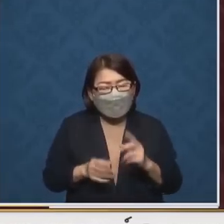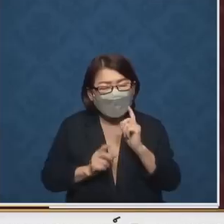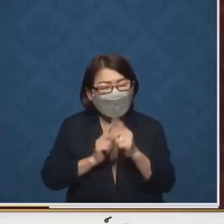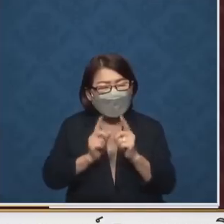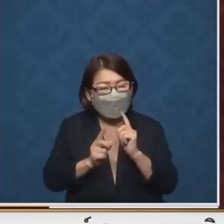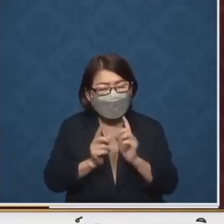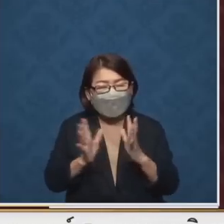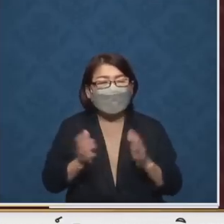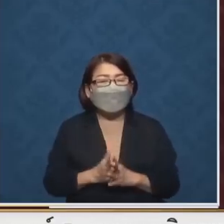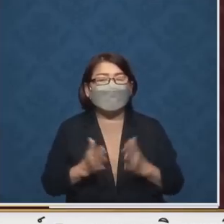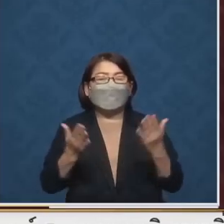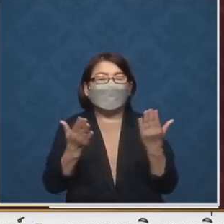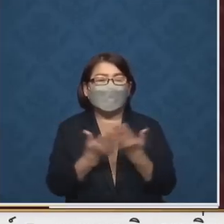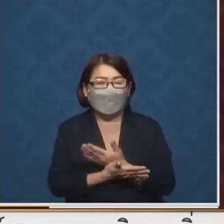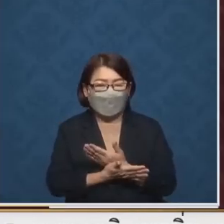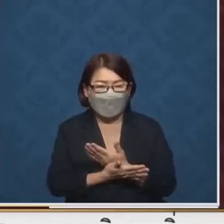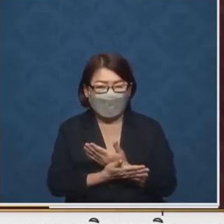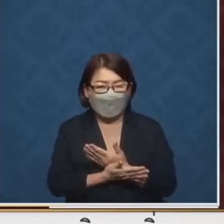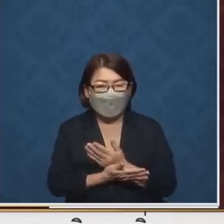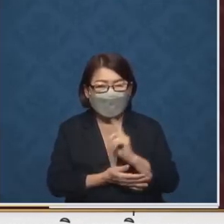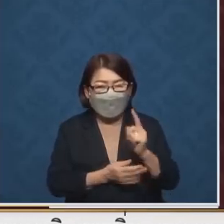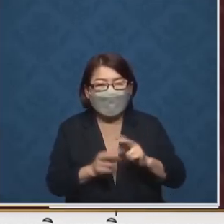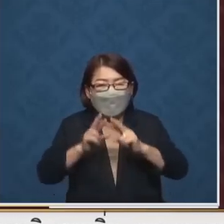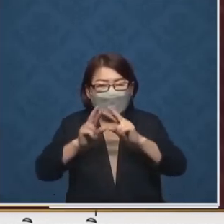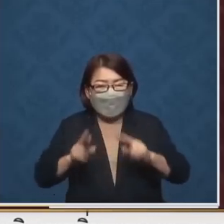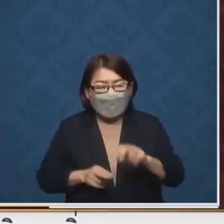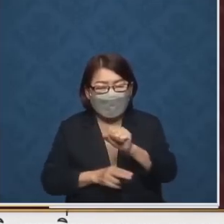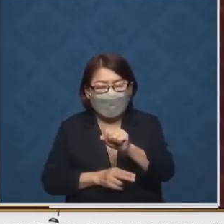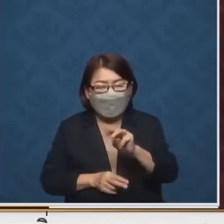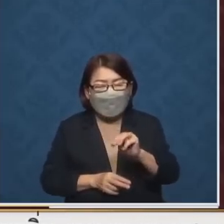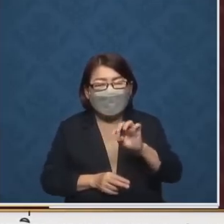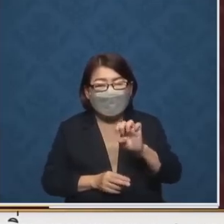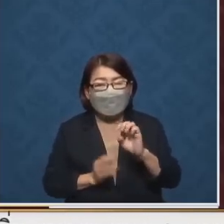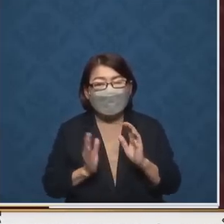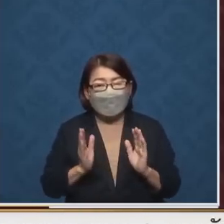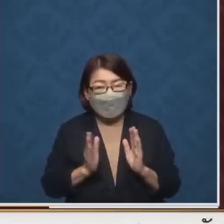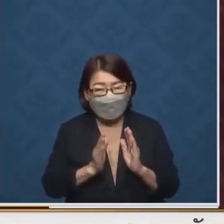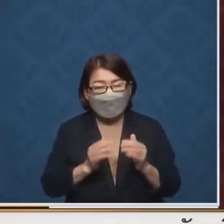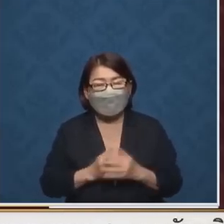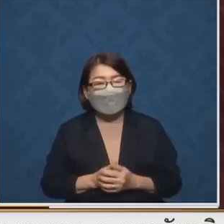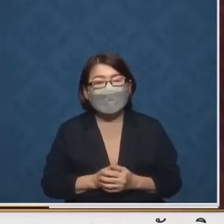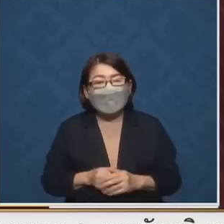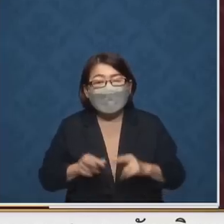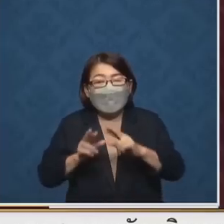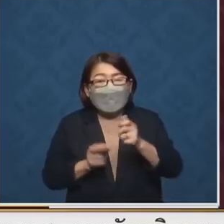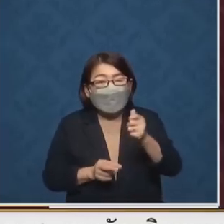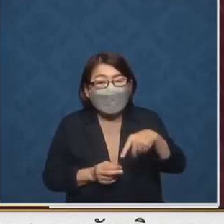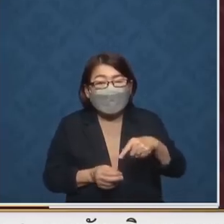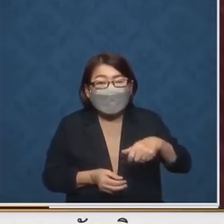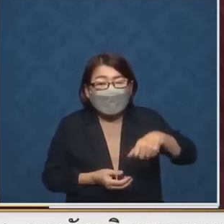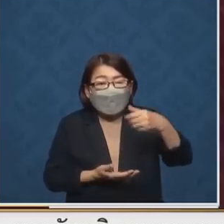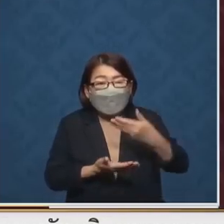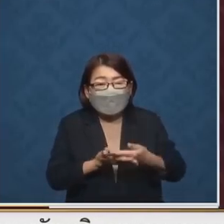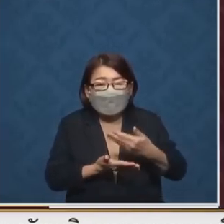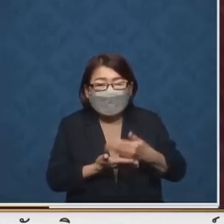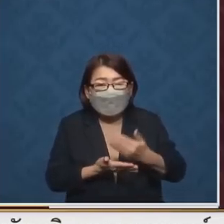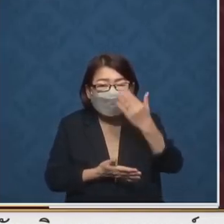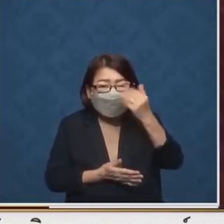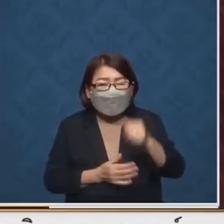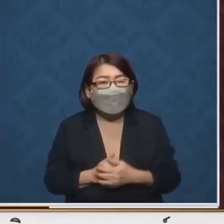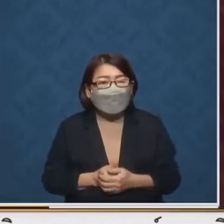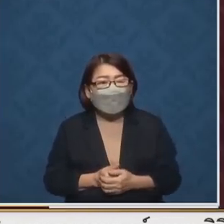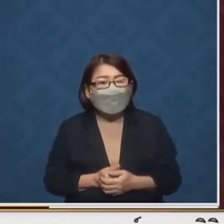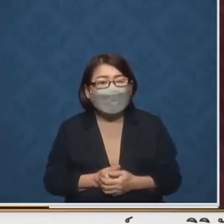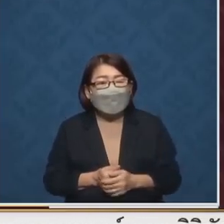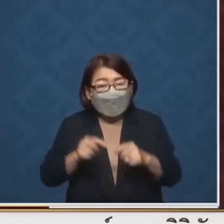จึงกระจายออกไปสู่ร้าน SME หอร้เล็กๆครับแอปเป๋าตังทำไมผมใช้คำวาแปตัวแม่